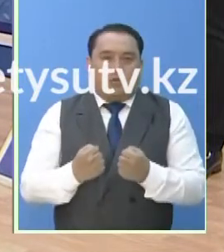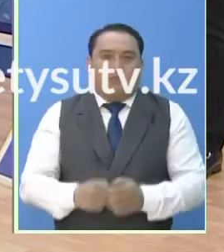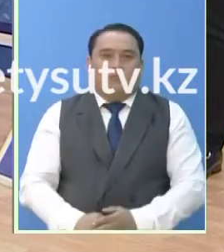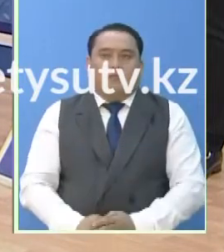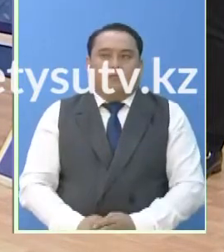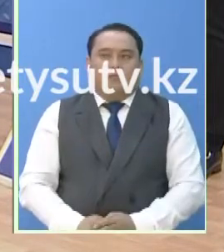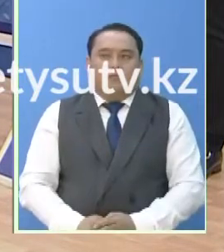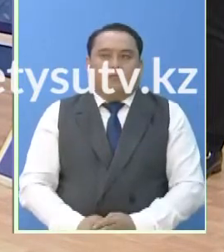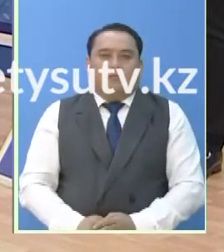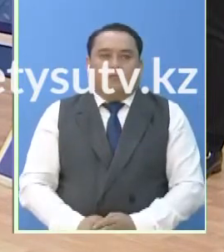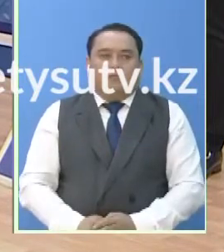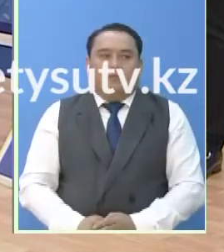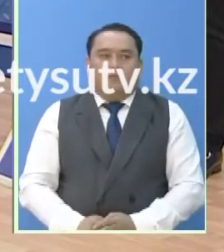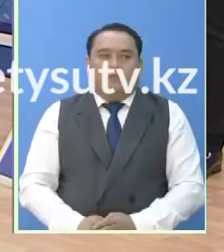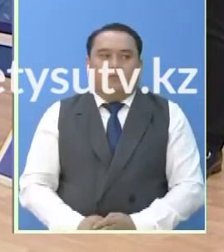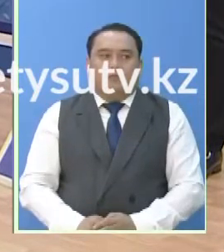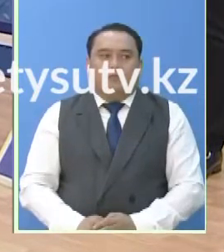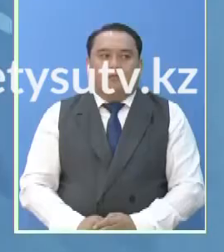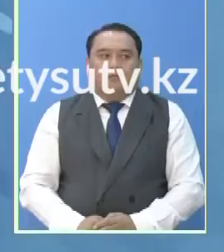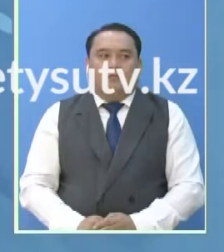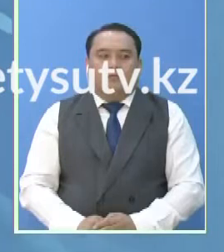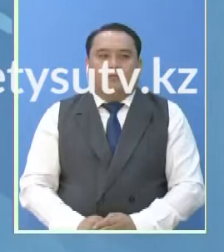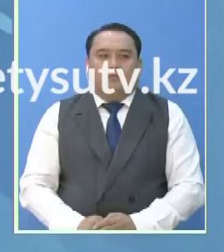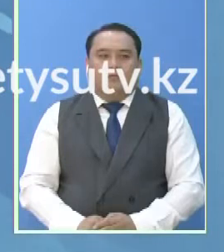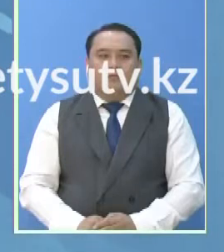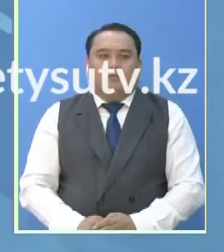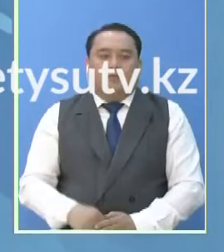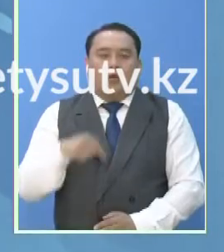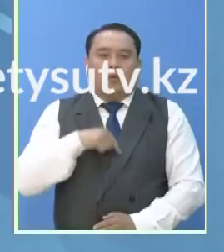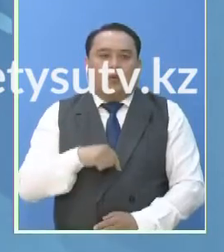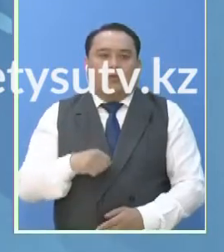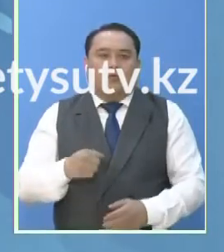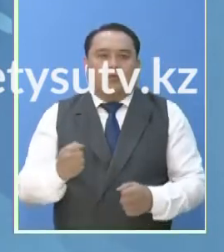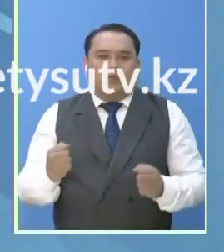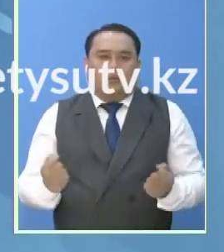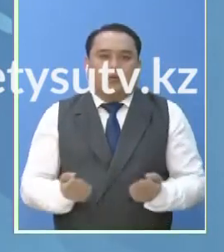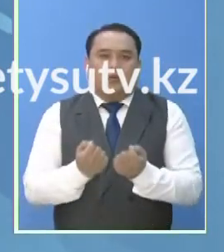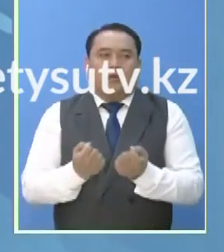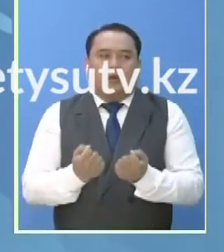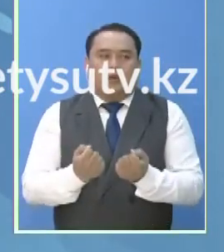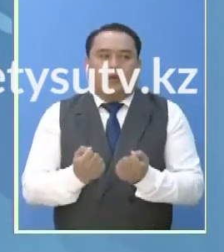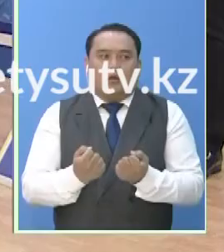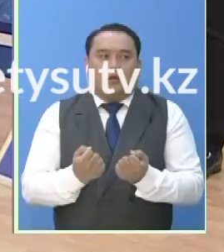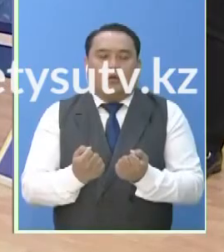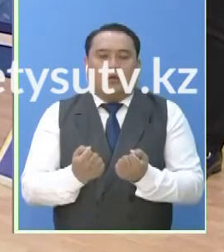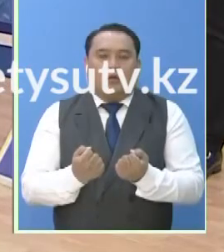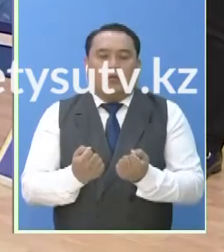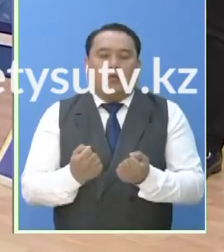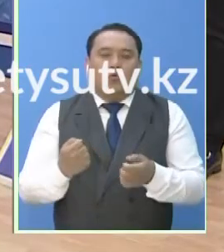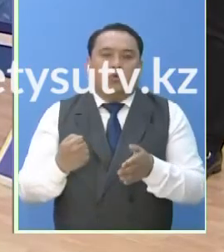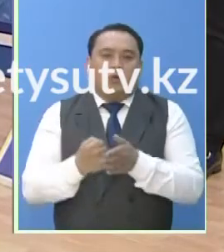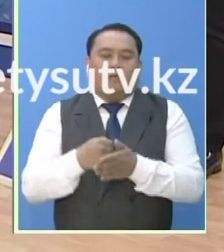Біріншісі қалыптастырады, екіншісі денеміз соны организмге бекітеді дейсіз ғой, жалпақ тілмен айтқанда. Жалпақ тілмен, қарапайым тілмен